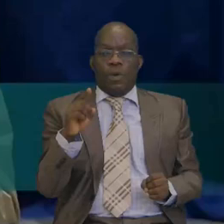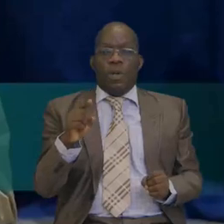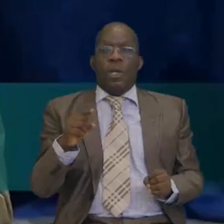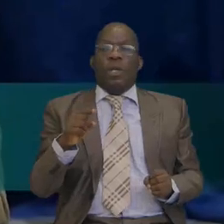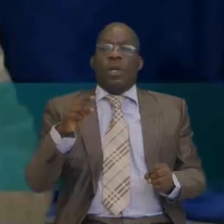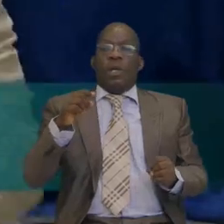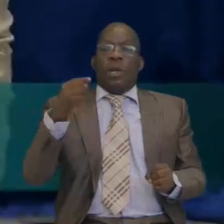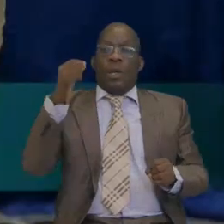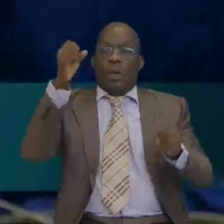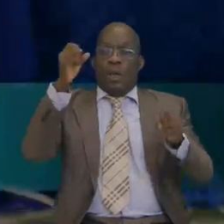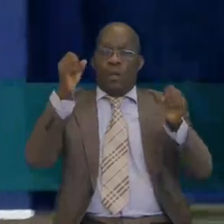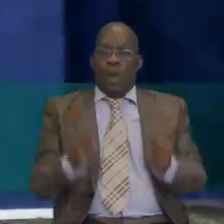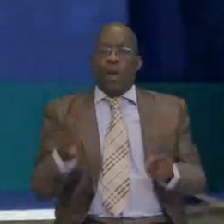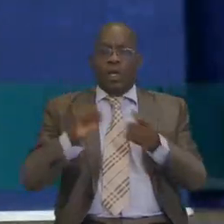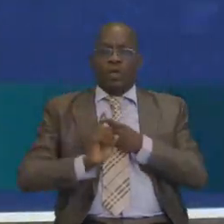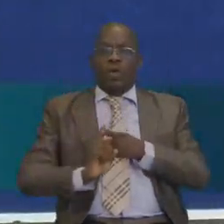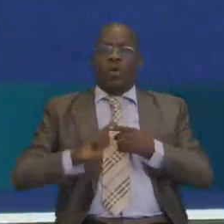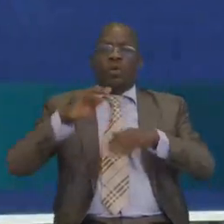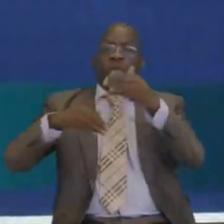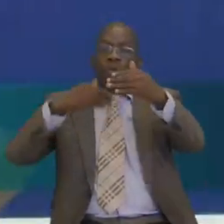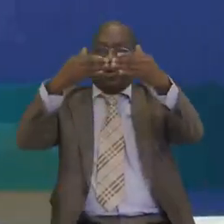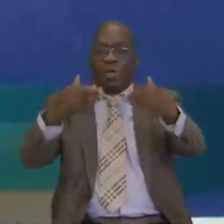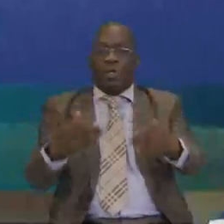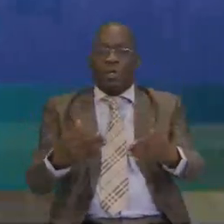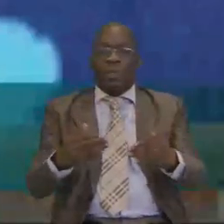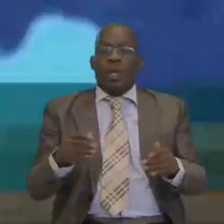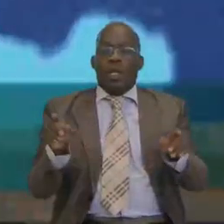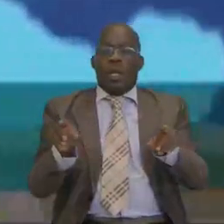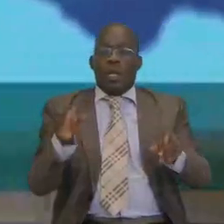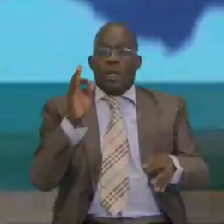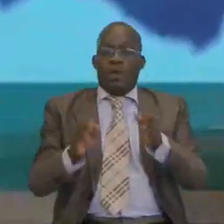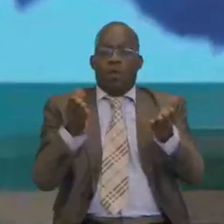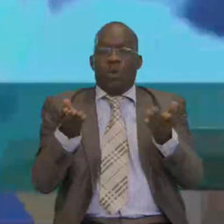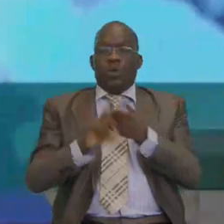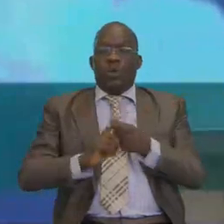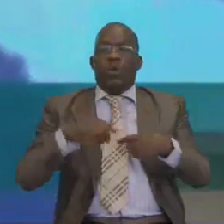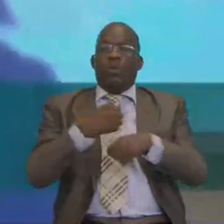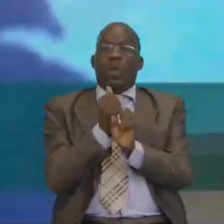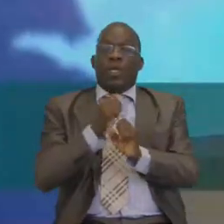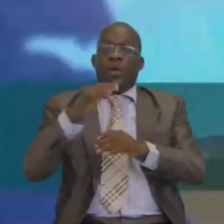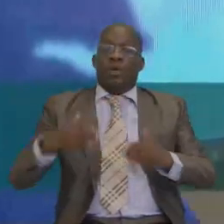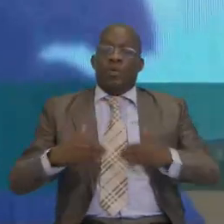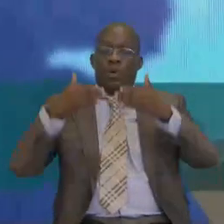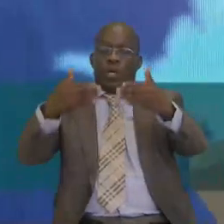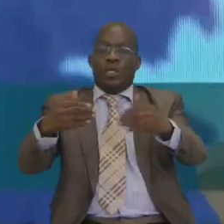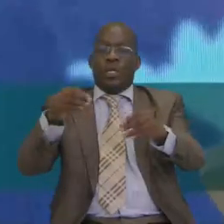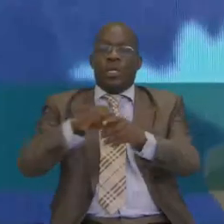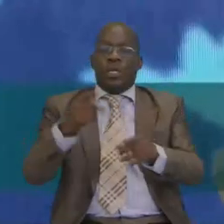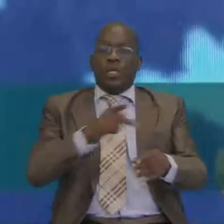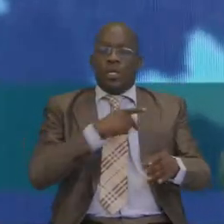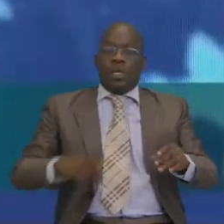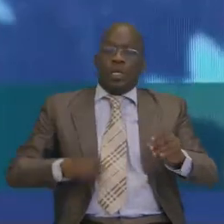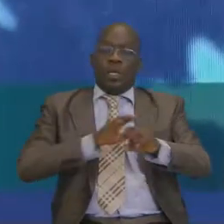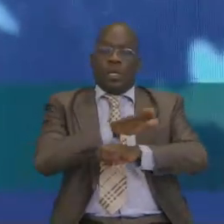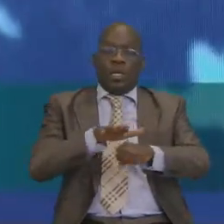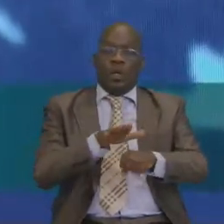pour avancer. Si nous voulons donc nous élargir, avancer dans le royaume, progresser dans le royaume de Dieu,